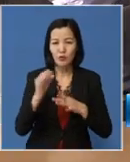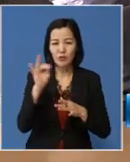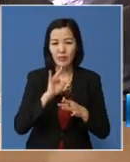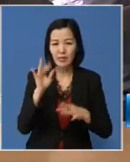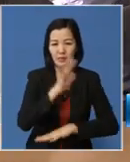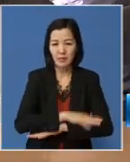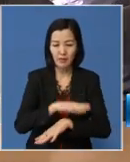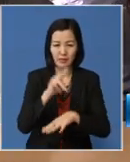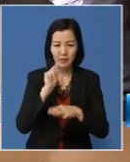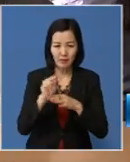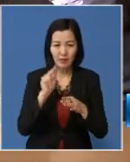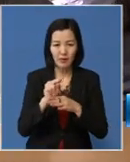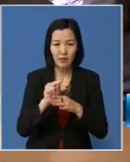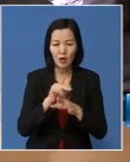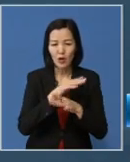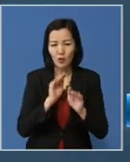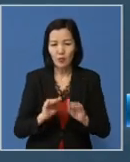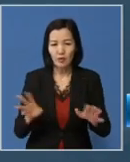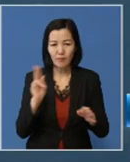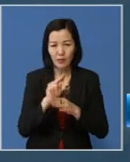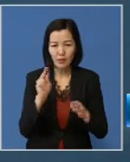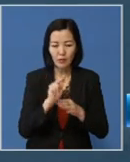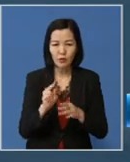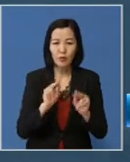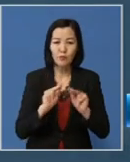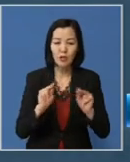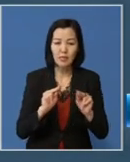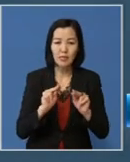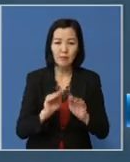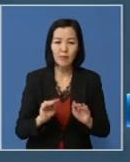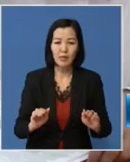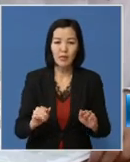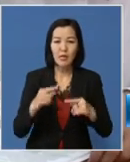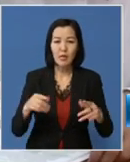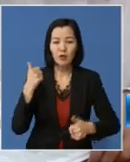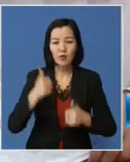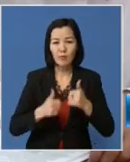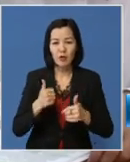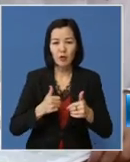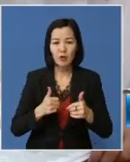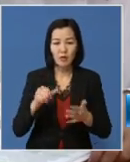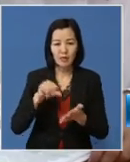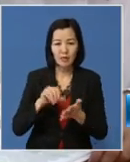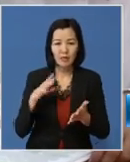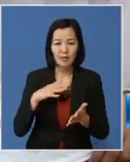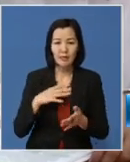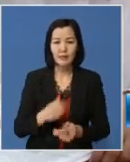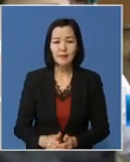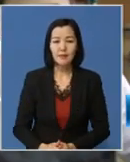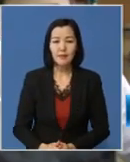береді. Талай жастың талабын шыңдап, білім нәрмен сусындатып жүрген ұстаздың шәкірттері де түрлі байқауларда топ жарып жүр.